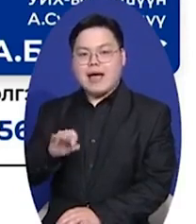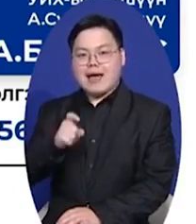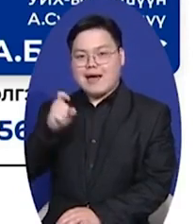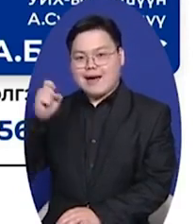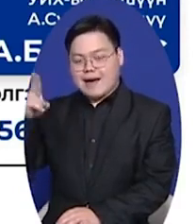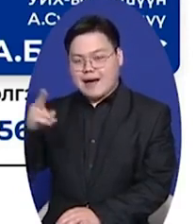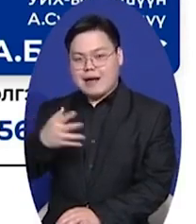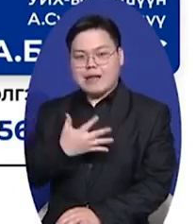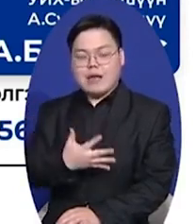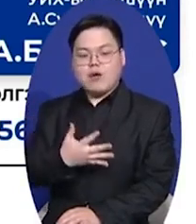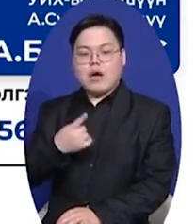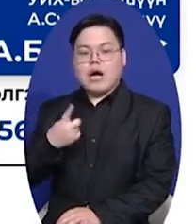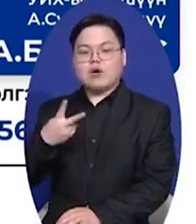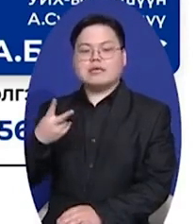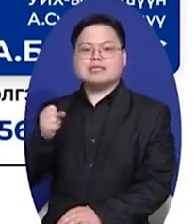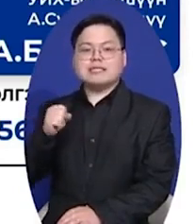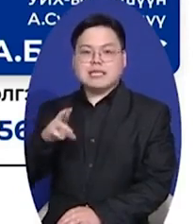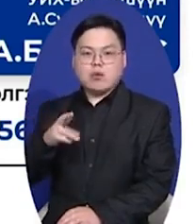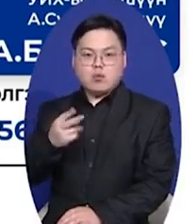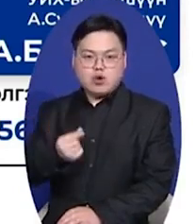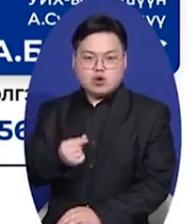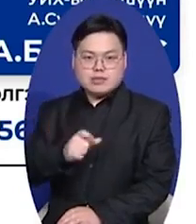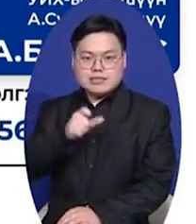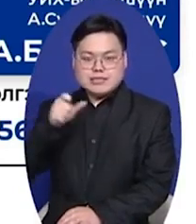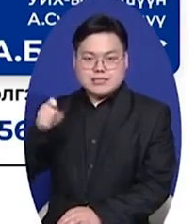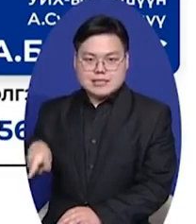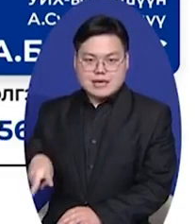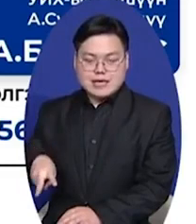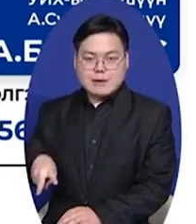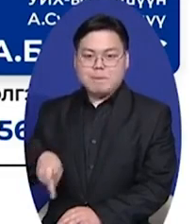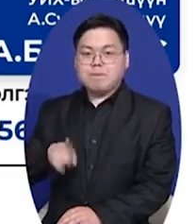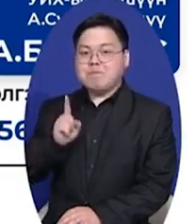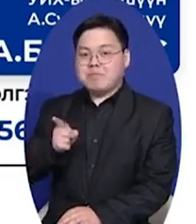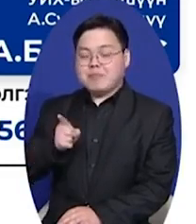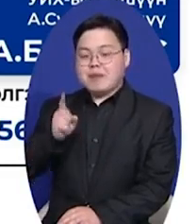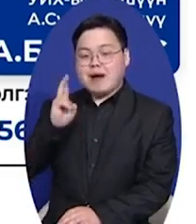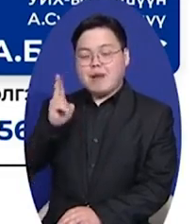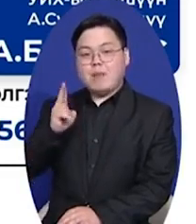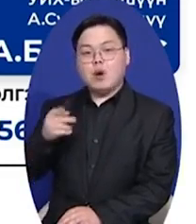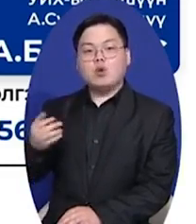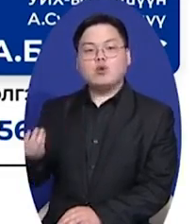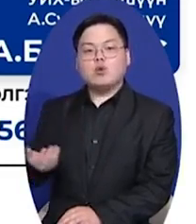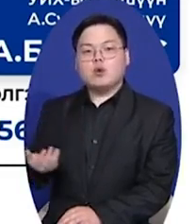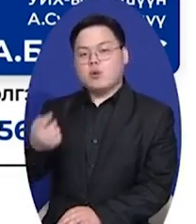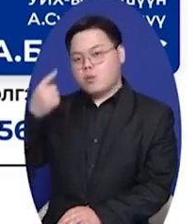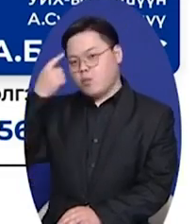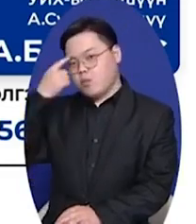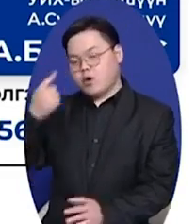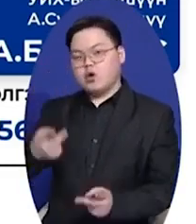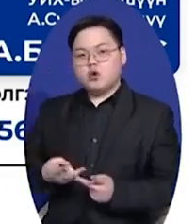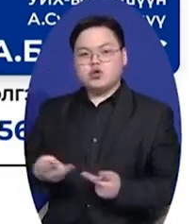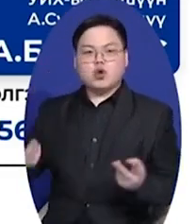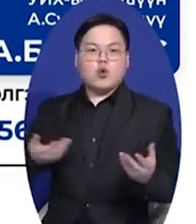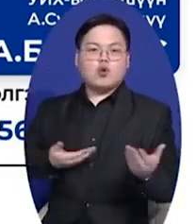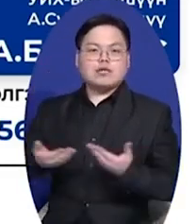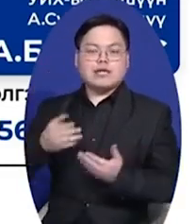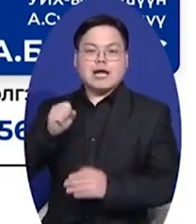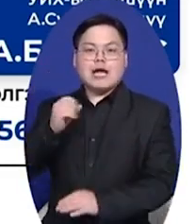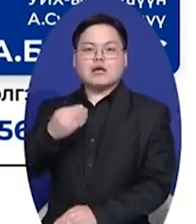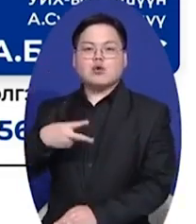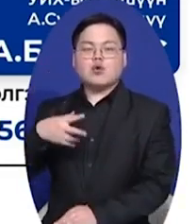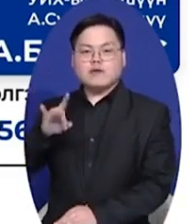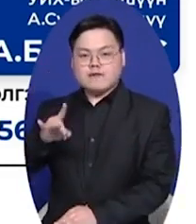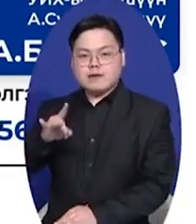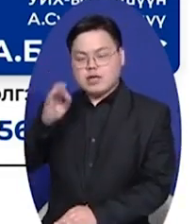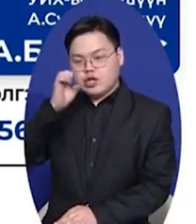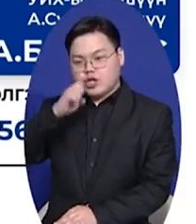төгрөгийн лизинг. За, энэ Булган Буудайн төрөө хэхэк нь бол Монголын үндэсний худалдаа ажилтны танхимын ерөнхийлөгч